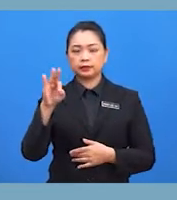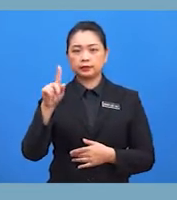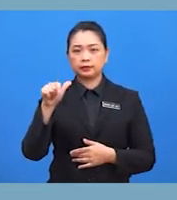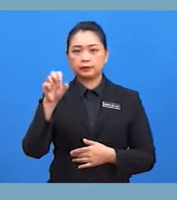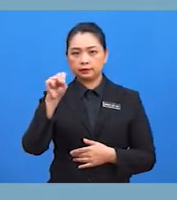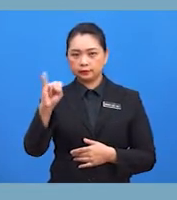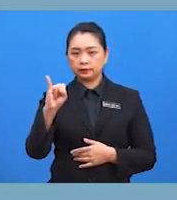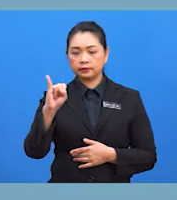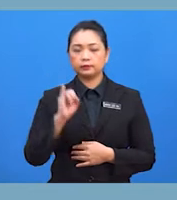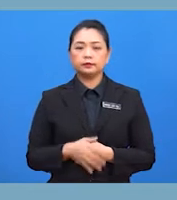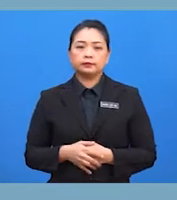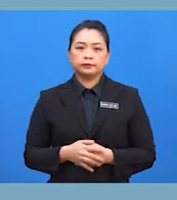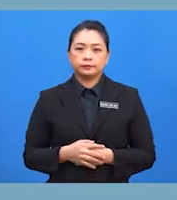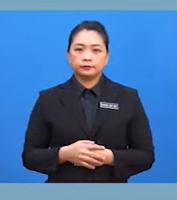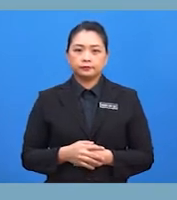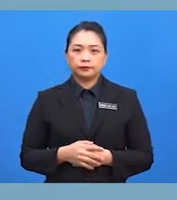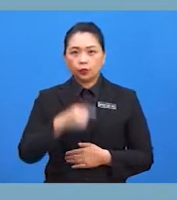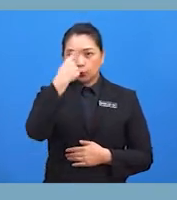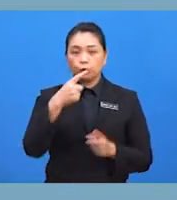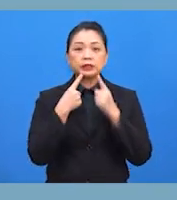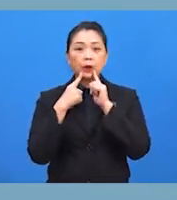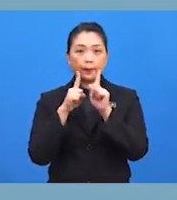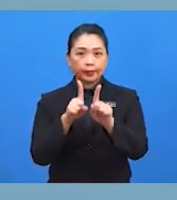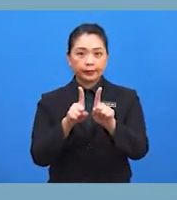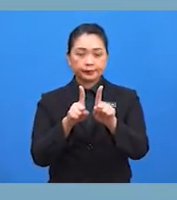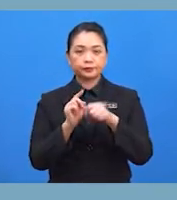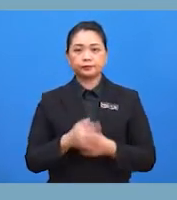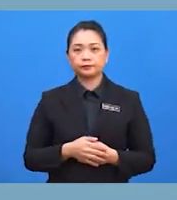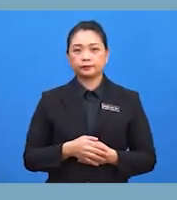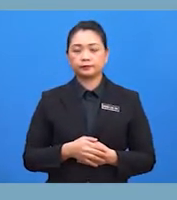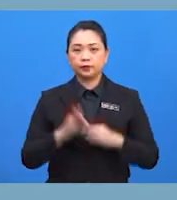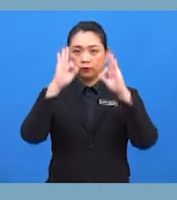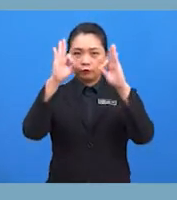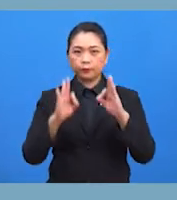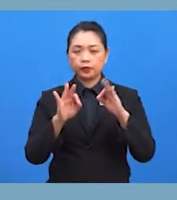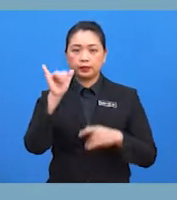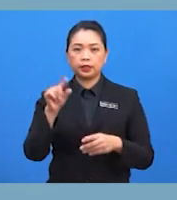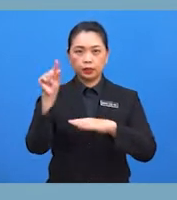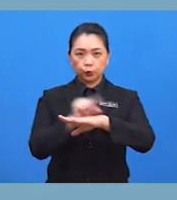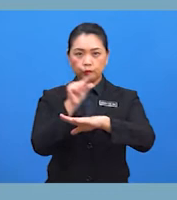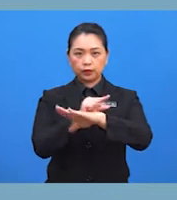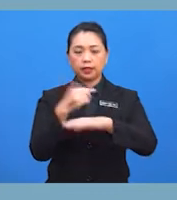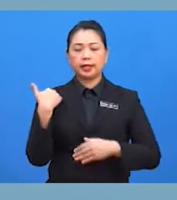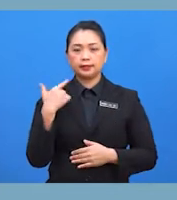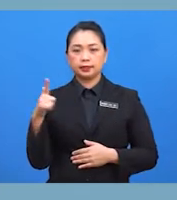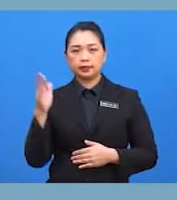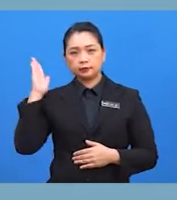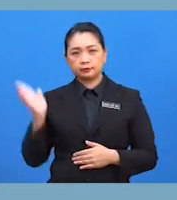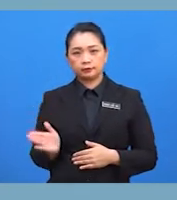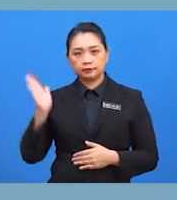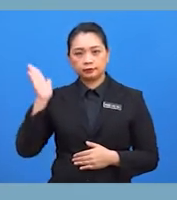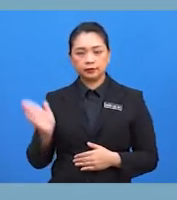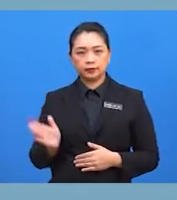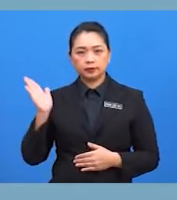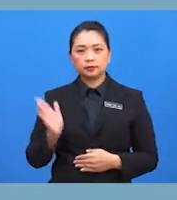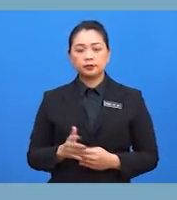dan 2019. Untuk jawapan yang pertama, formula yang digunakan ialah jumlah tenaga